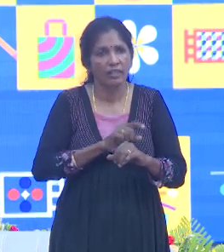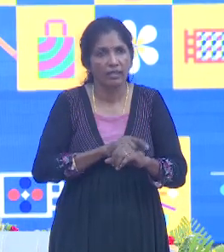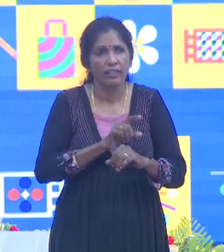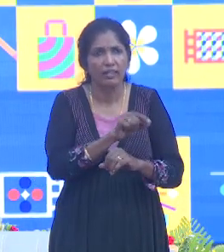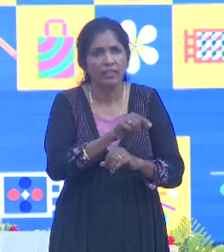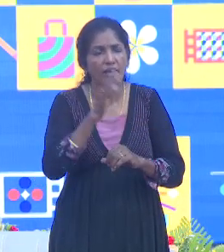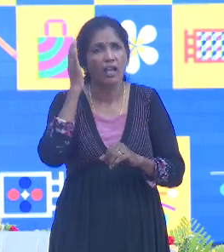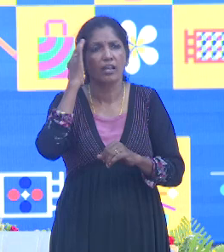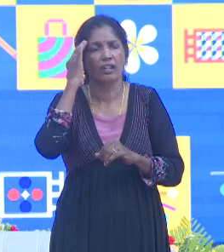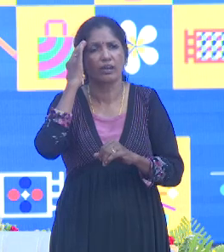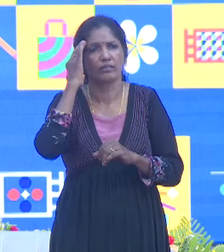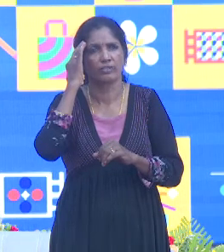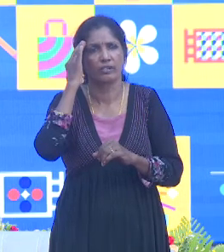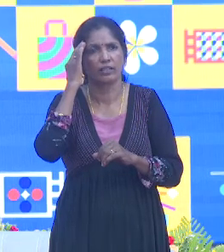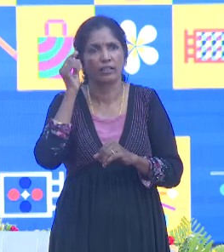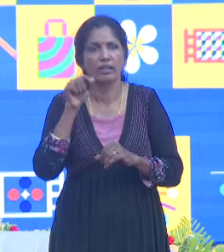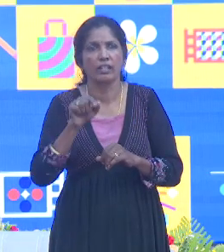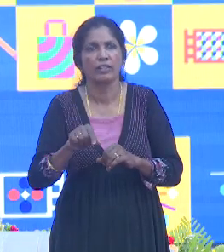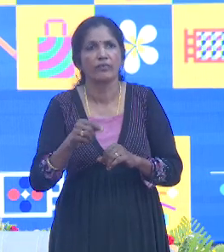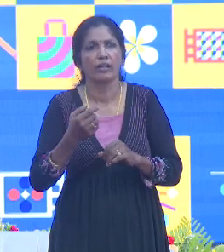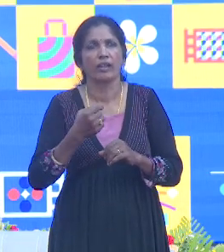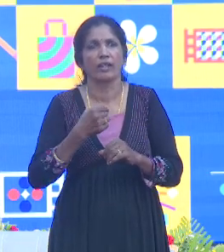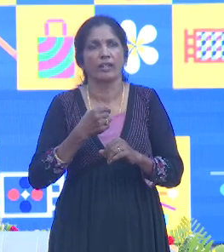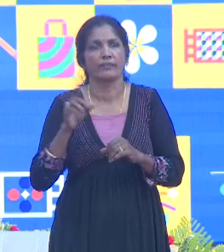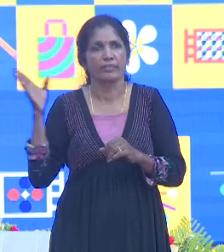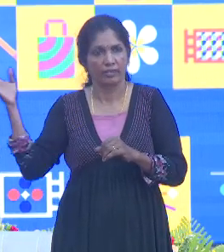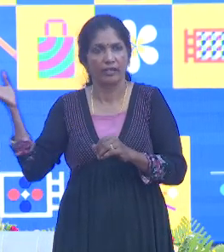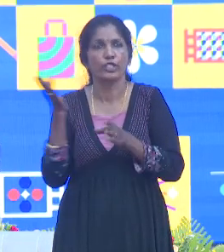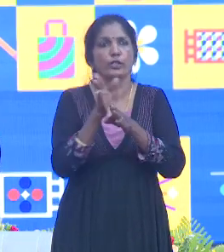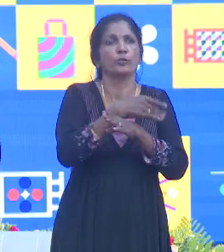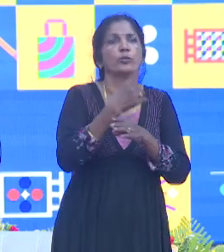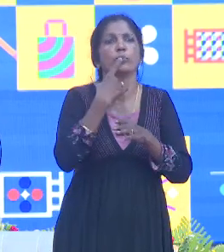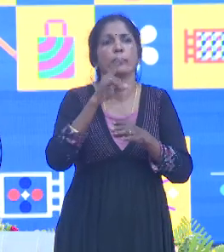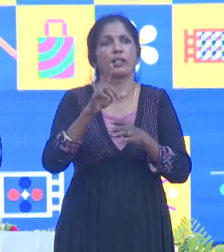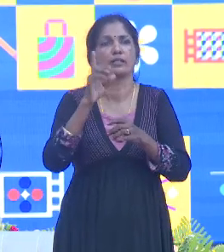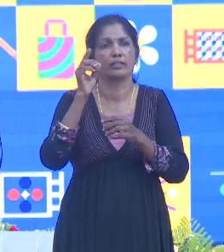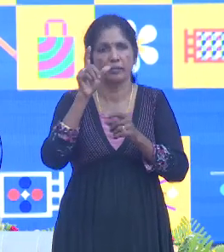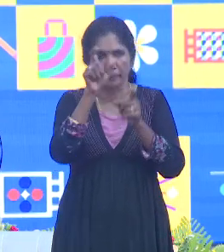അതറിയാവുന്നതുകൊണ്ടാണ് ഇവിടെ എനിക്ക് മുമ്പ് സംസാരിച്ച നേതാക്കൾ ചൂണ്ടിക്കാണിച്ചതുപോലെ